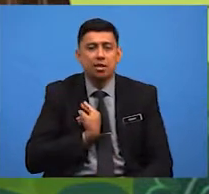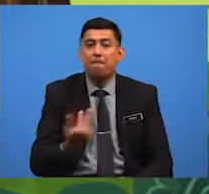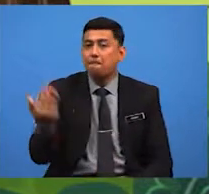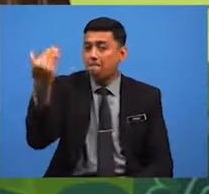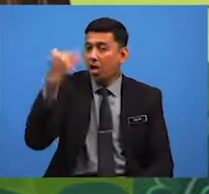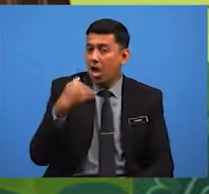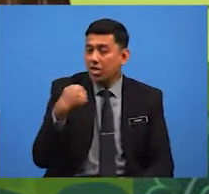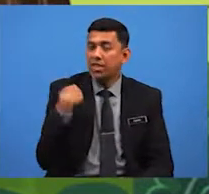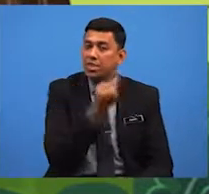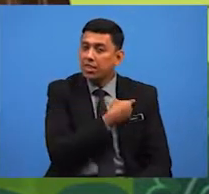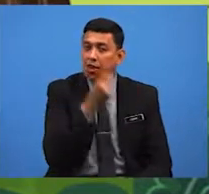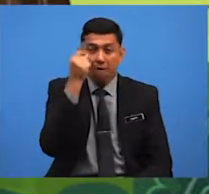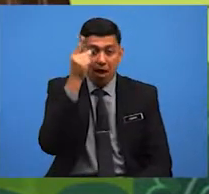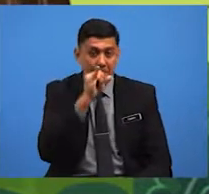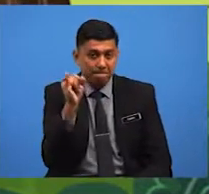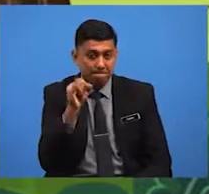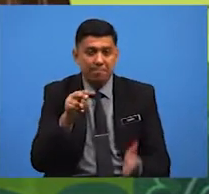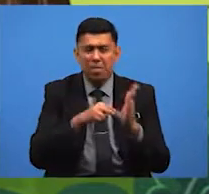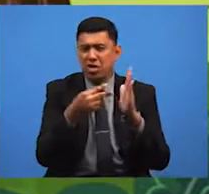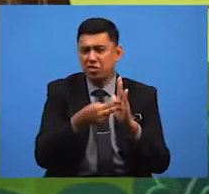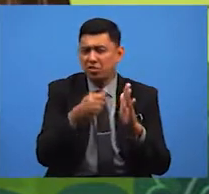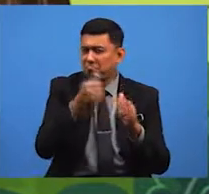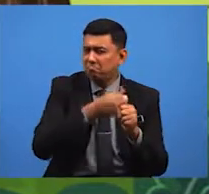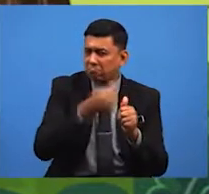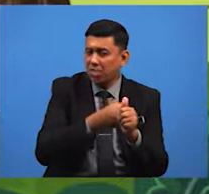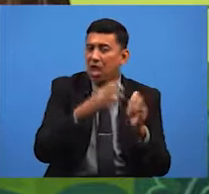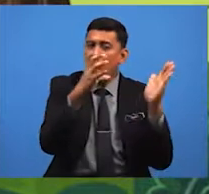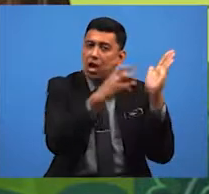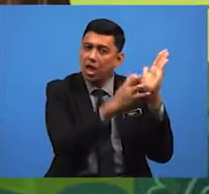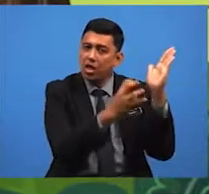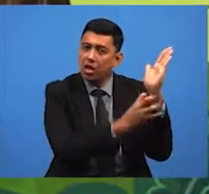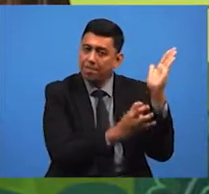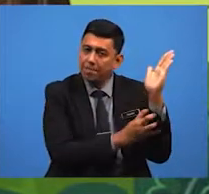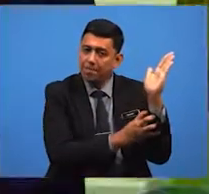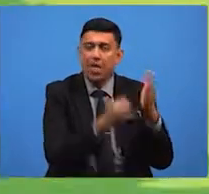kita fahami dahulu maksud setiap rangkap sajak ini.